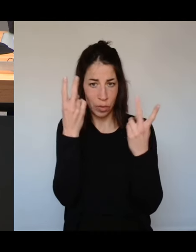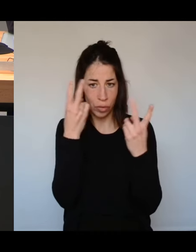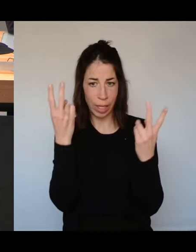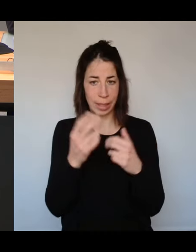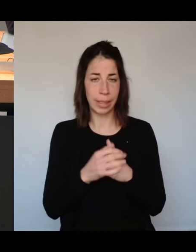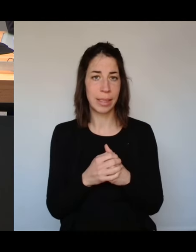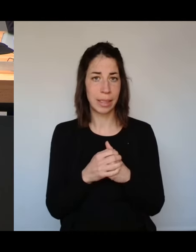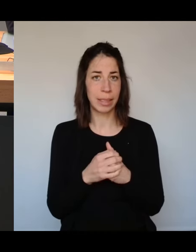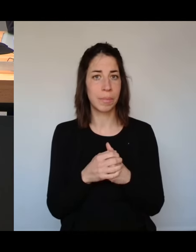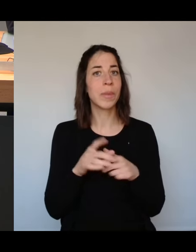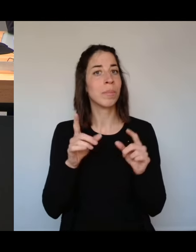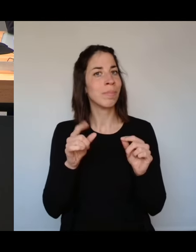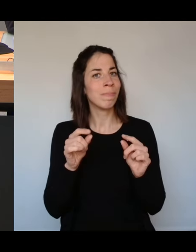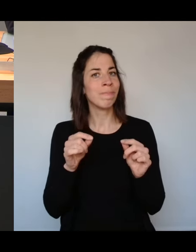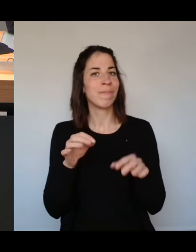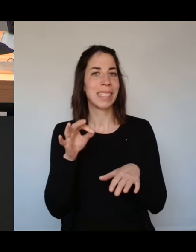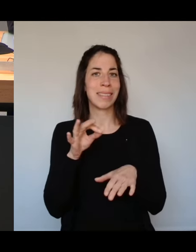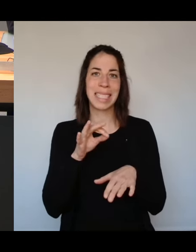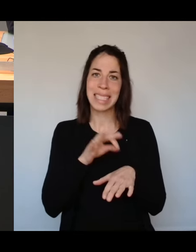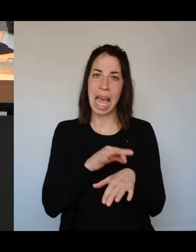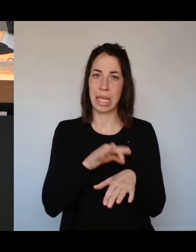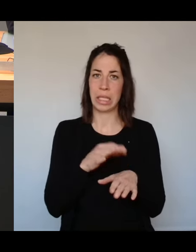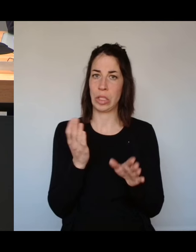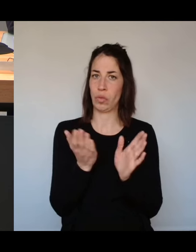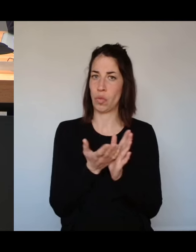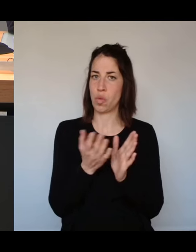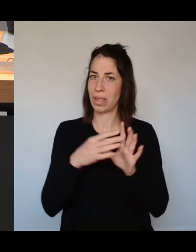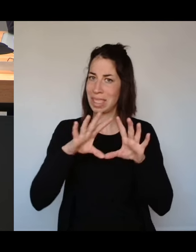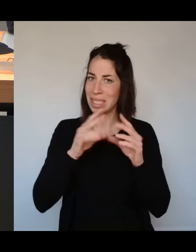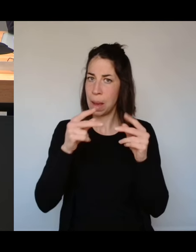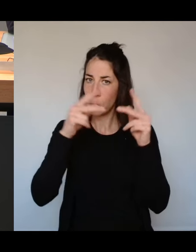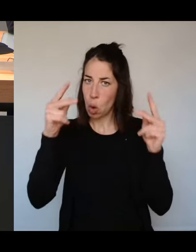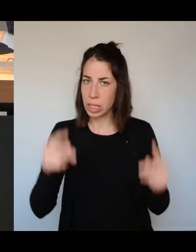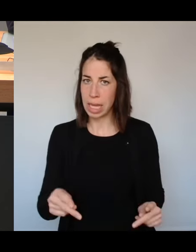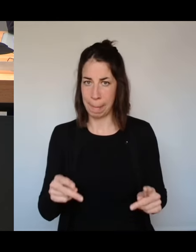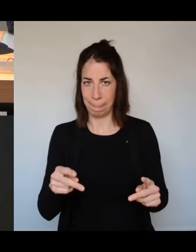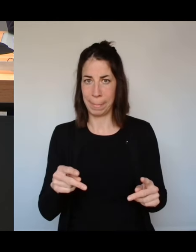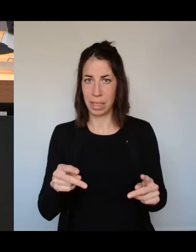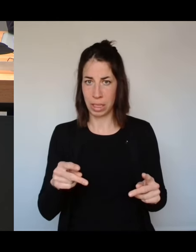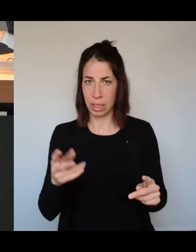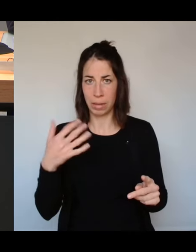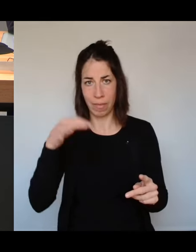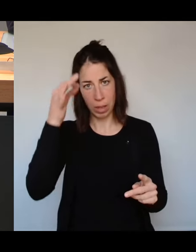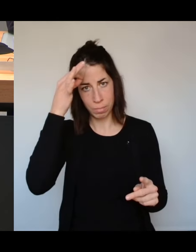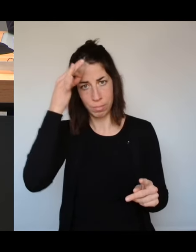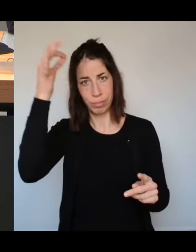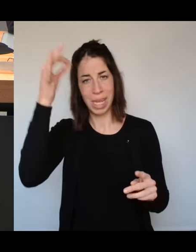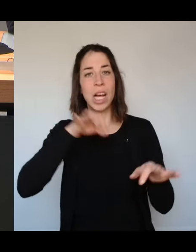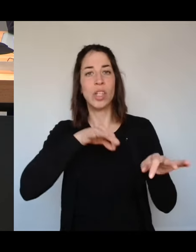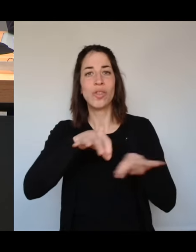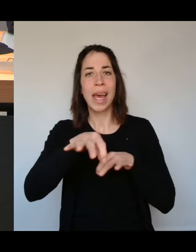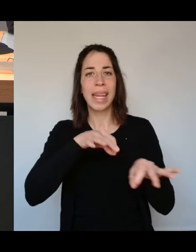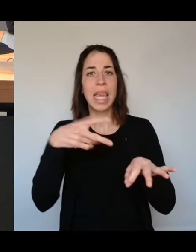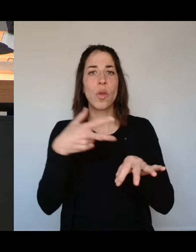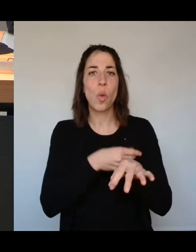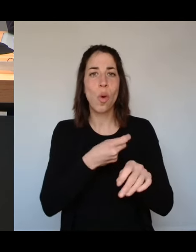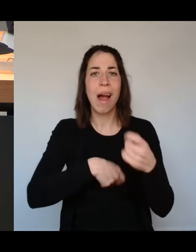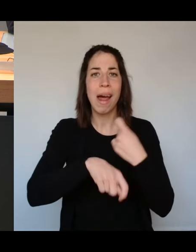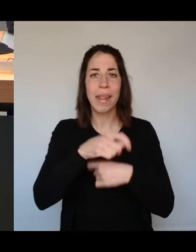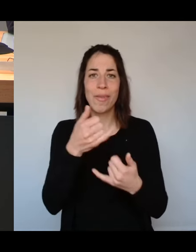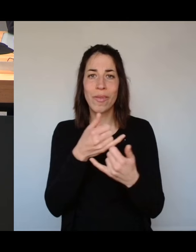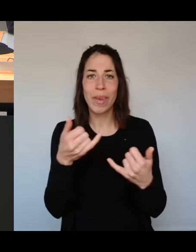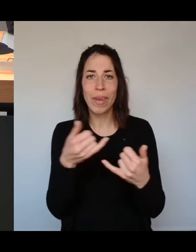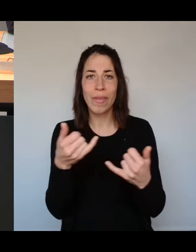Gesamtkonzept und eine ressortübergreifende berlinweite Strategie zum Drogenhandel und öffentlichen Drogenkonsum vom Senat eingefordert. Und